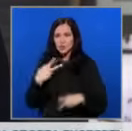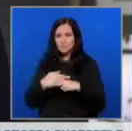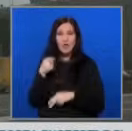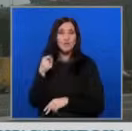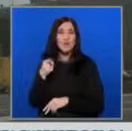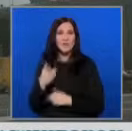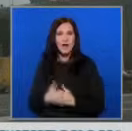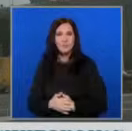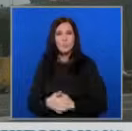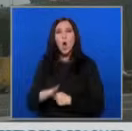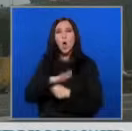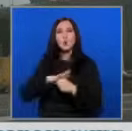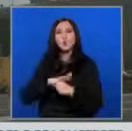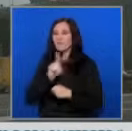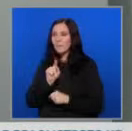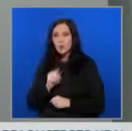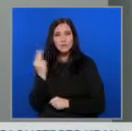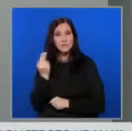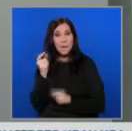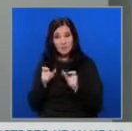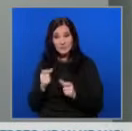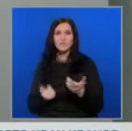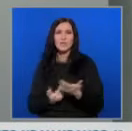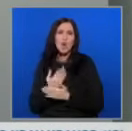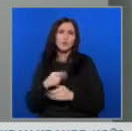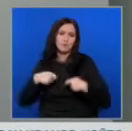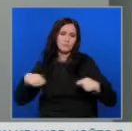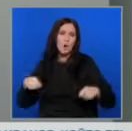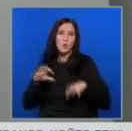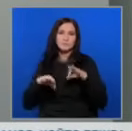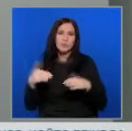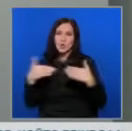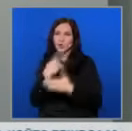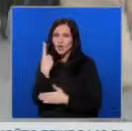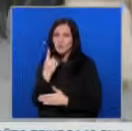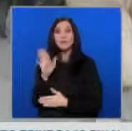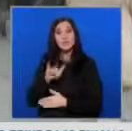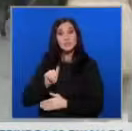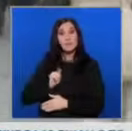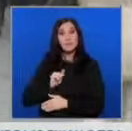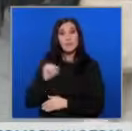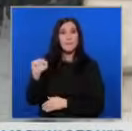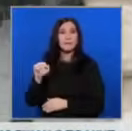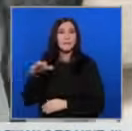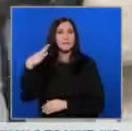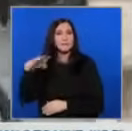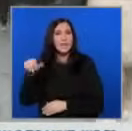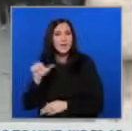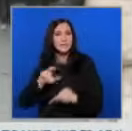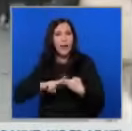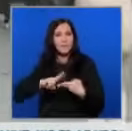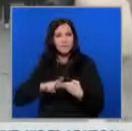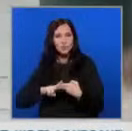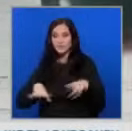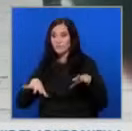това. Основният въпрос за сърбите в началото на дългата изборна нощ е един. Ще запази ли партията на президента Александър